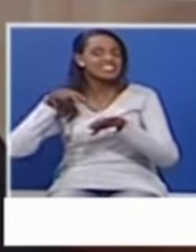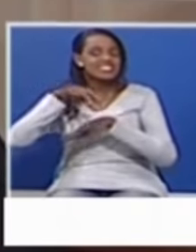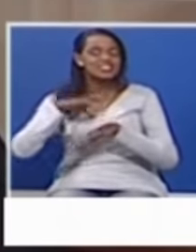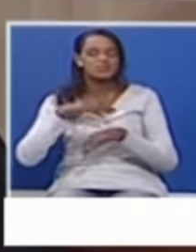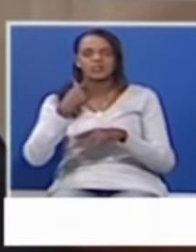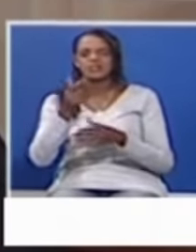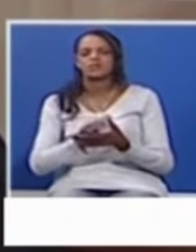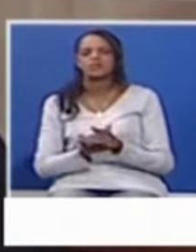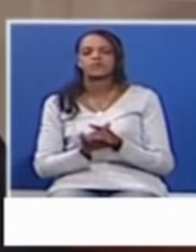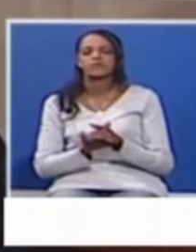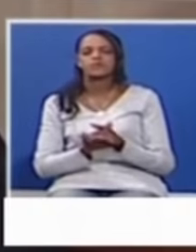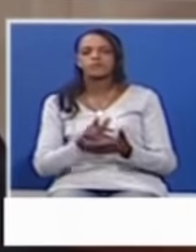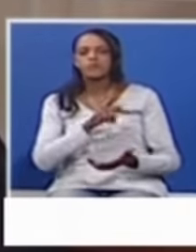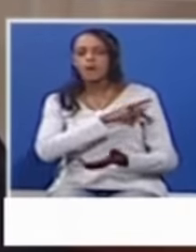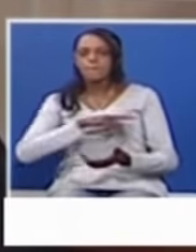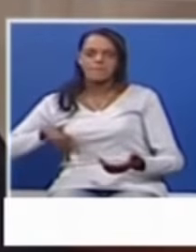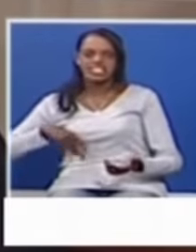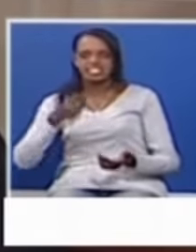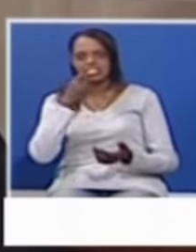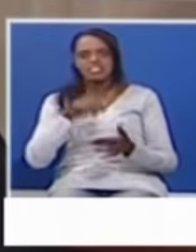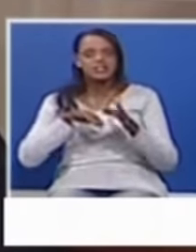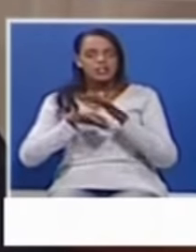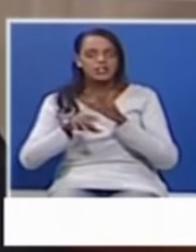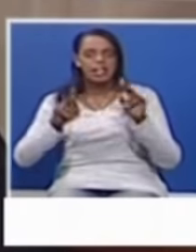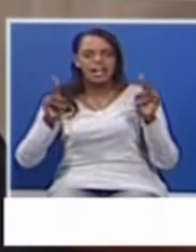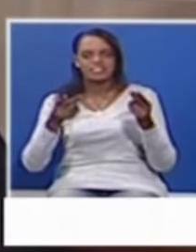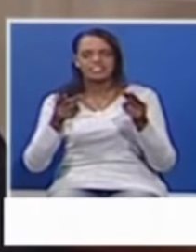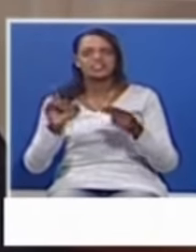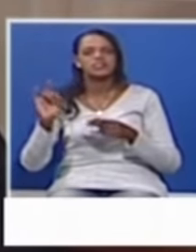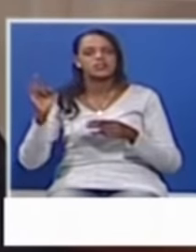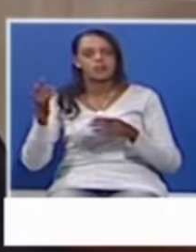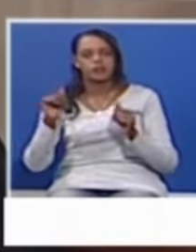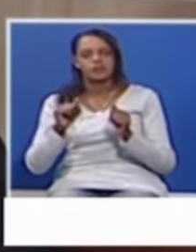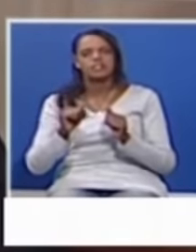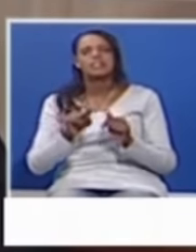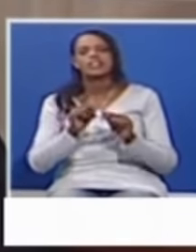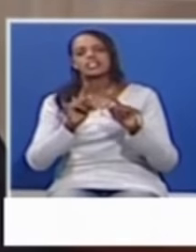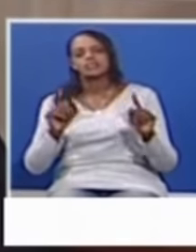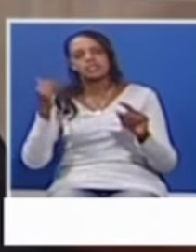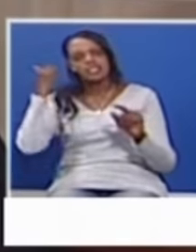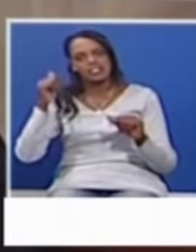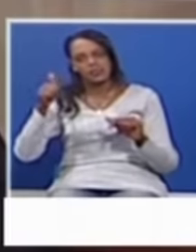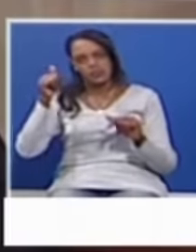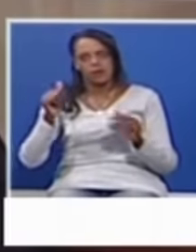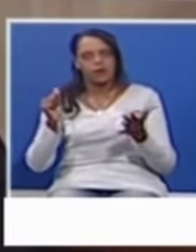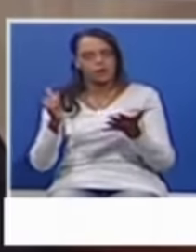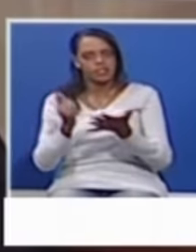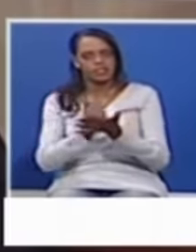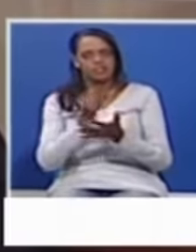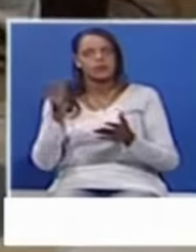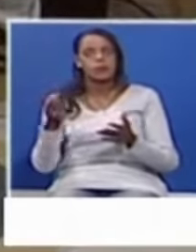لبريهم بزي كازي بريزيدنت إسياس إذا تأتي زل حدش موائل نهزبتات إيرتران إثيبيان زلو عدلاتن بدهوتاتن